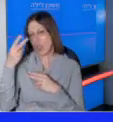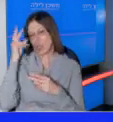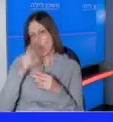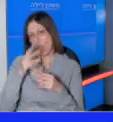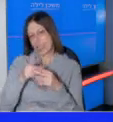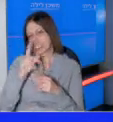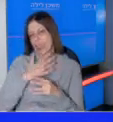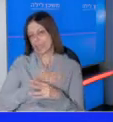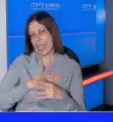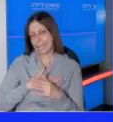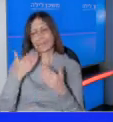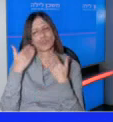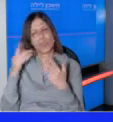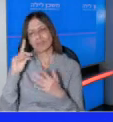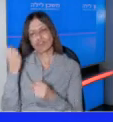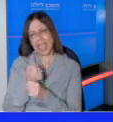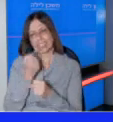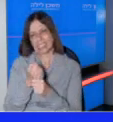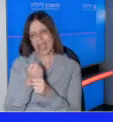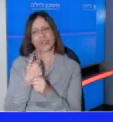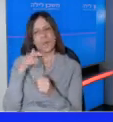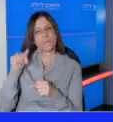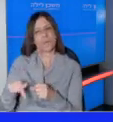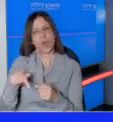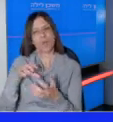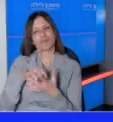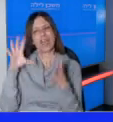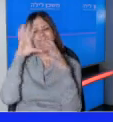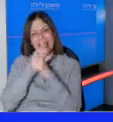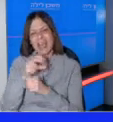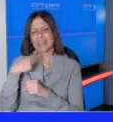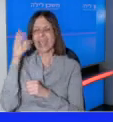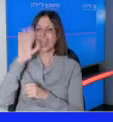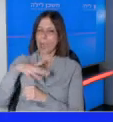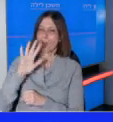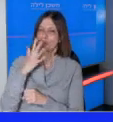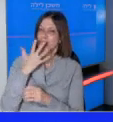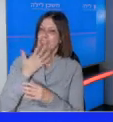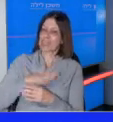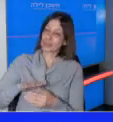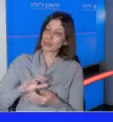זה לא נעים. תודה רבה לכל מי שעשה במלאכה, אנחנו כאן במשכן לילה, נהיה פה גם ביום 50, אם תרצו